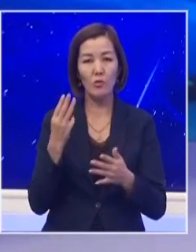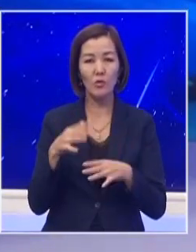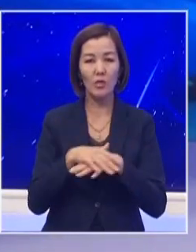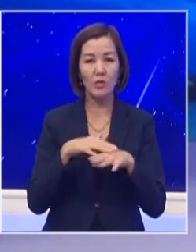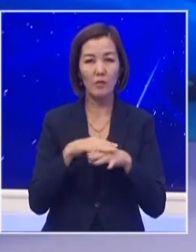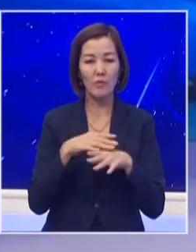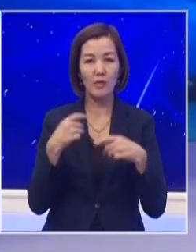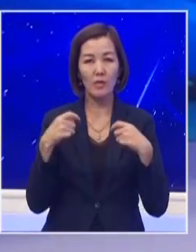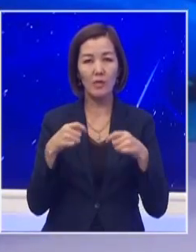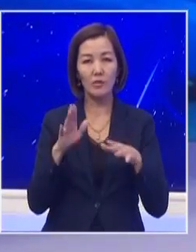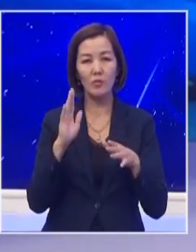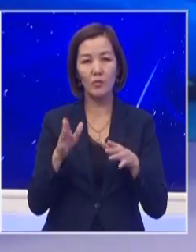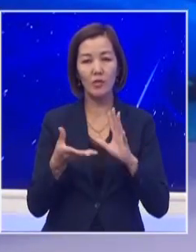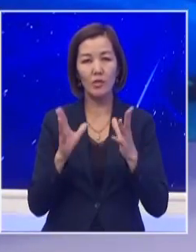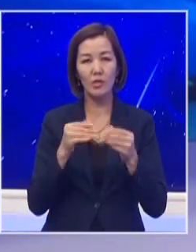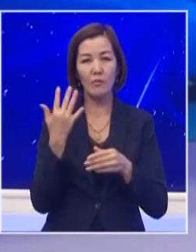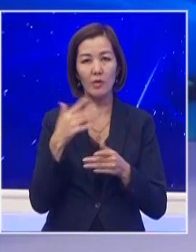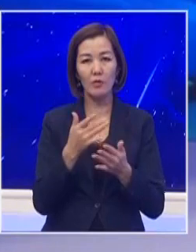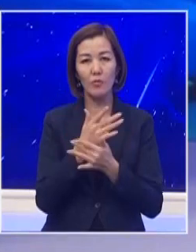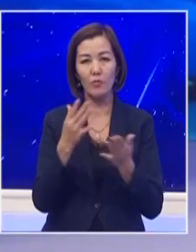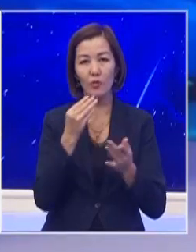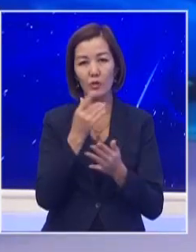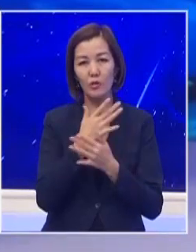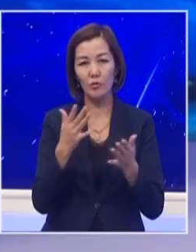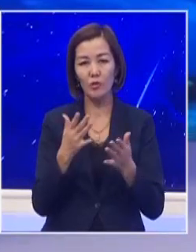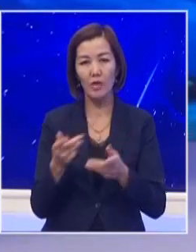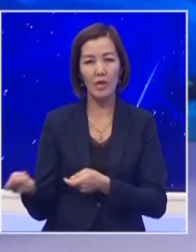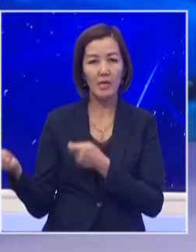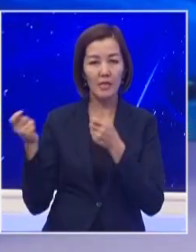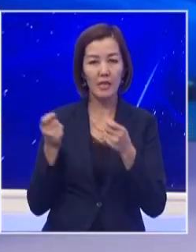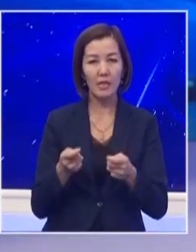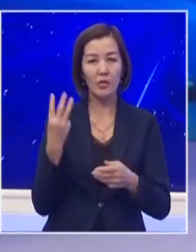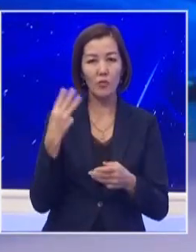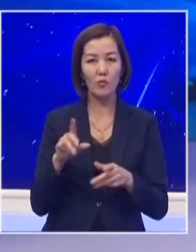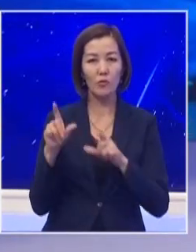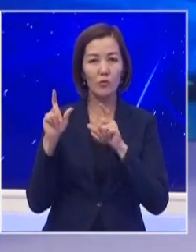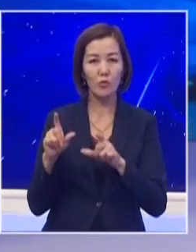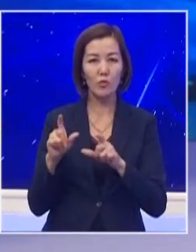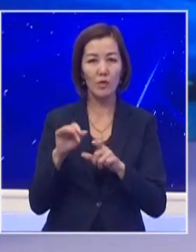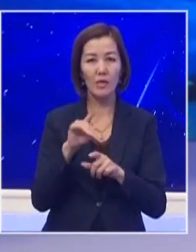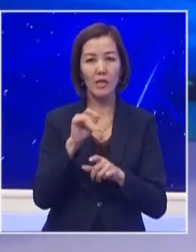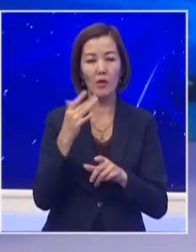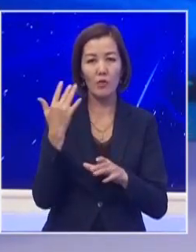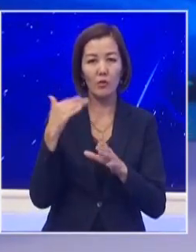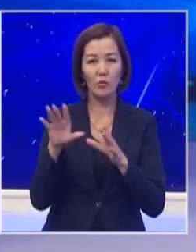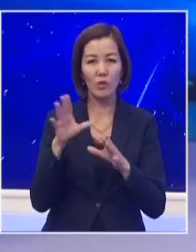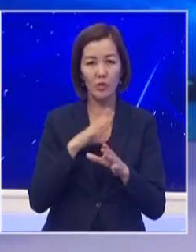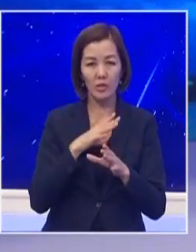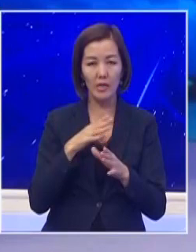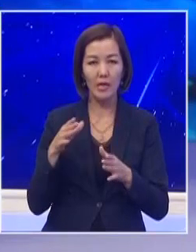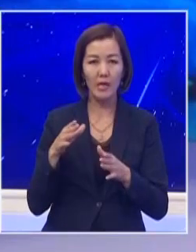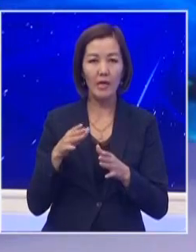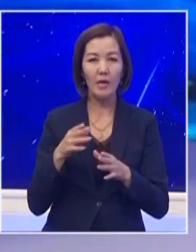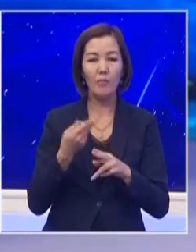өтеді. Бүгін жалпы 50 түрден аса азық-түлік өнімдері тиелген 30-дан аса жүк көлігі Іле ауданынан жолға шықты.